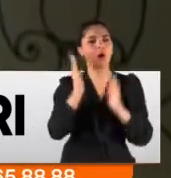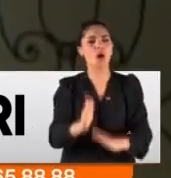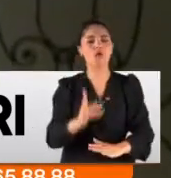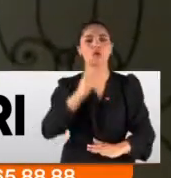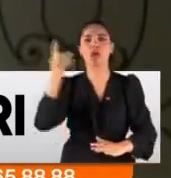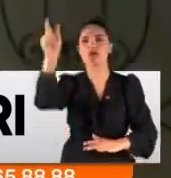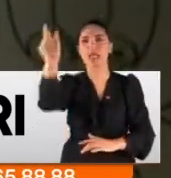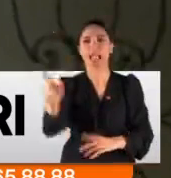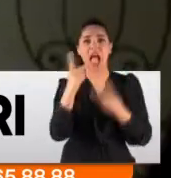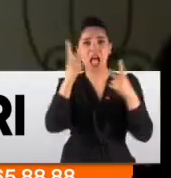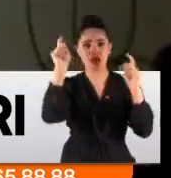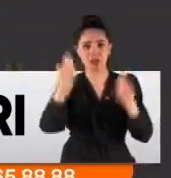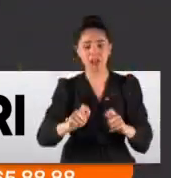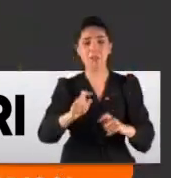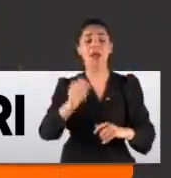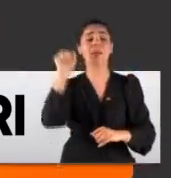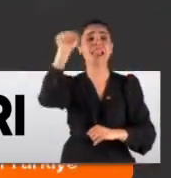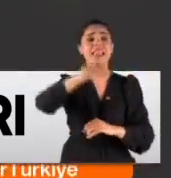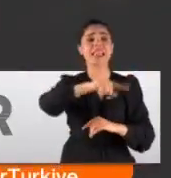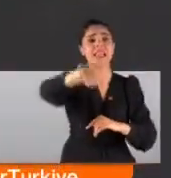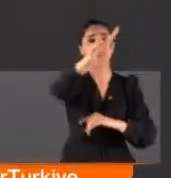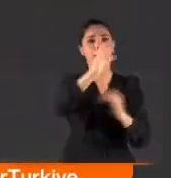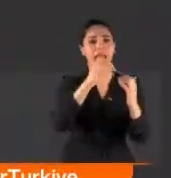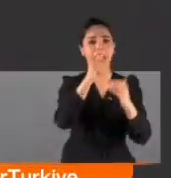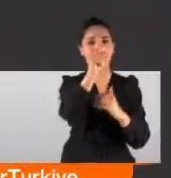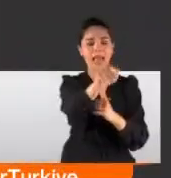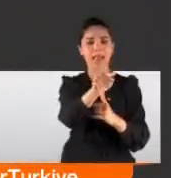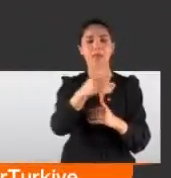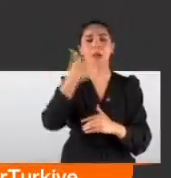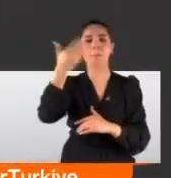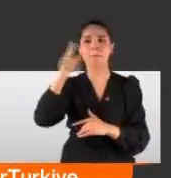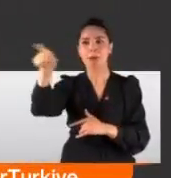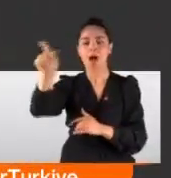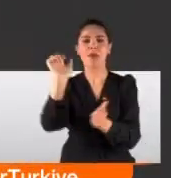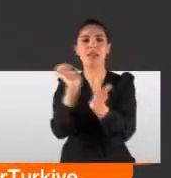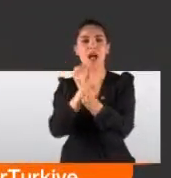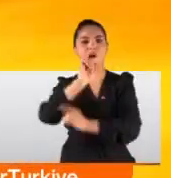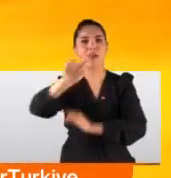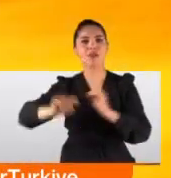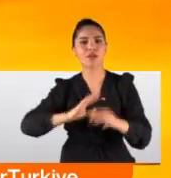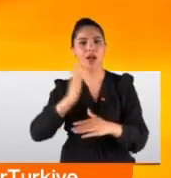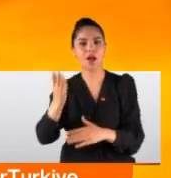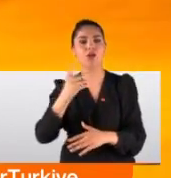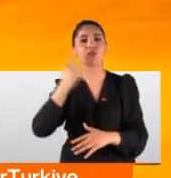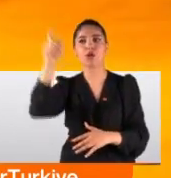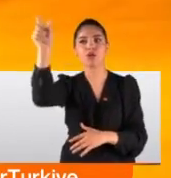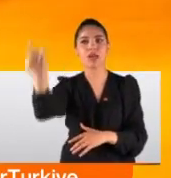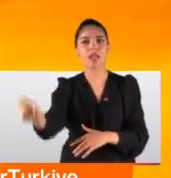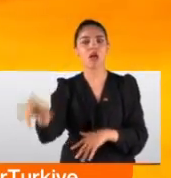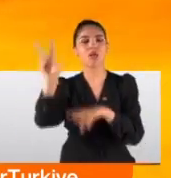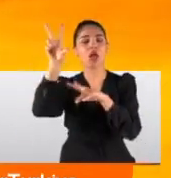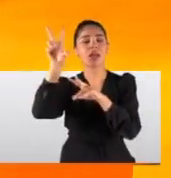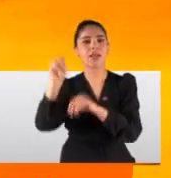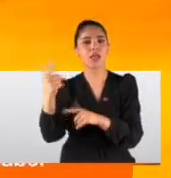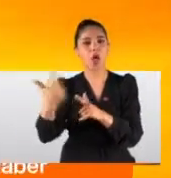bu açıklamayı yaparken hainlerden oluşan bir tim de onu ve Marmaris'te ailesini arıyordu. Erdoğan Marmaris'te kaldığı